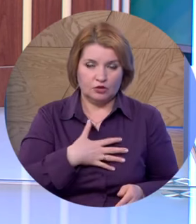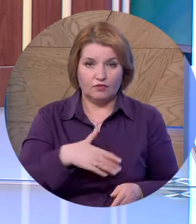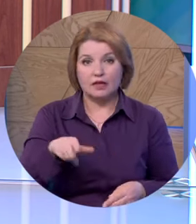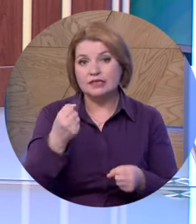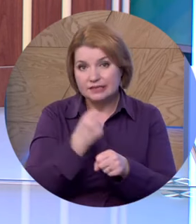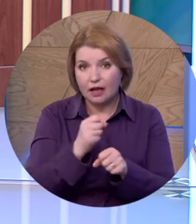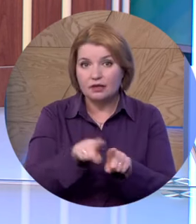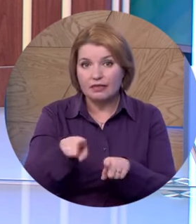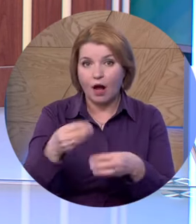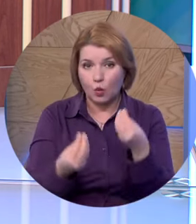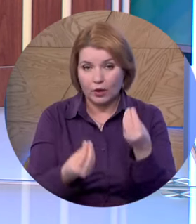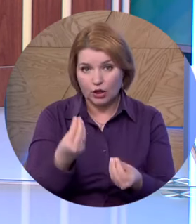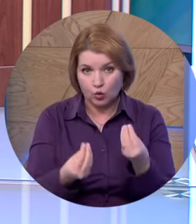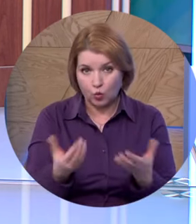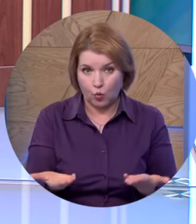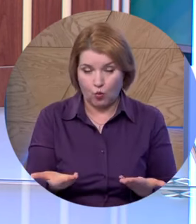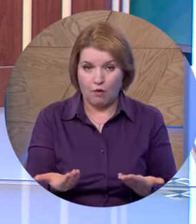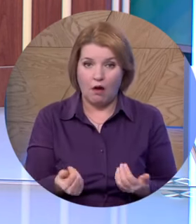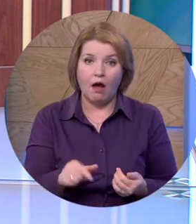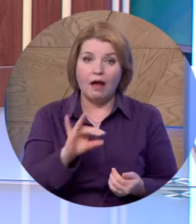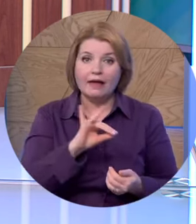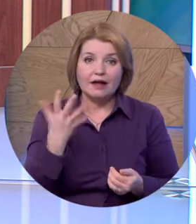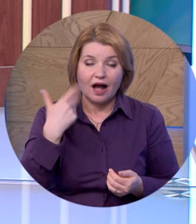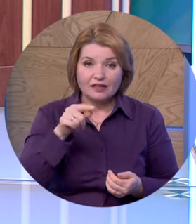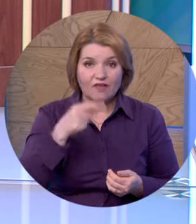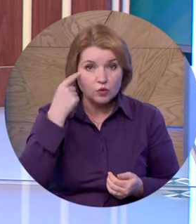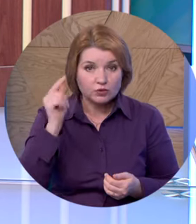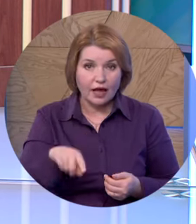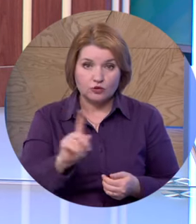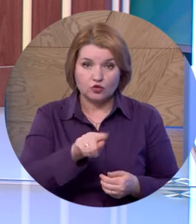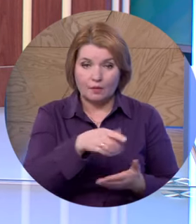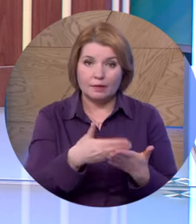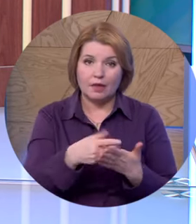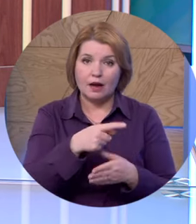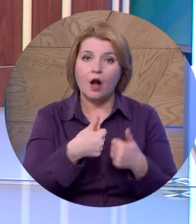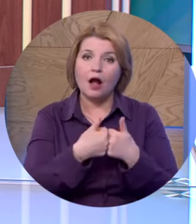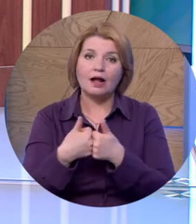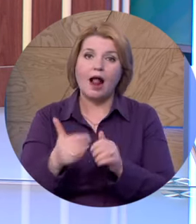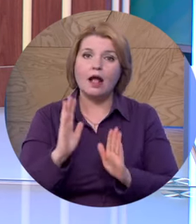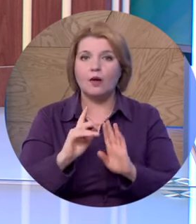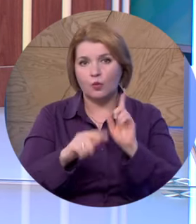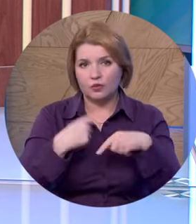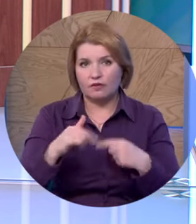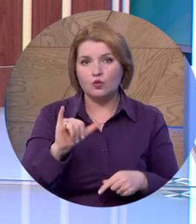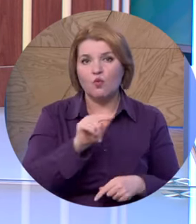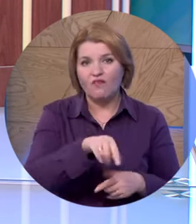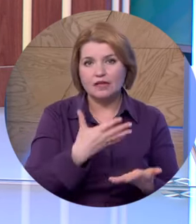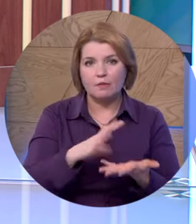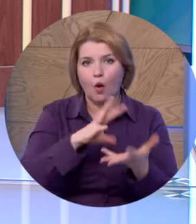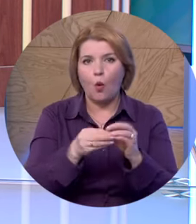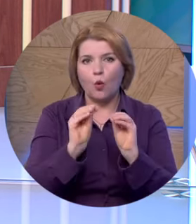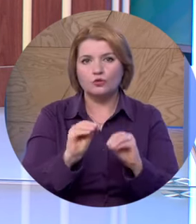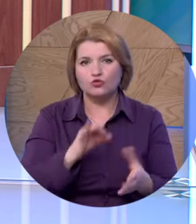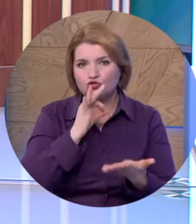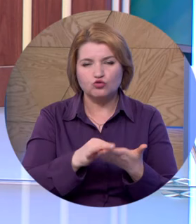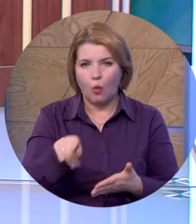когда вы будете предугадывать действия вашей коллеги. И когда вы знаете, что она будет приходить и, например, говорить, а, у вас, как всегда, здесь отчет до конца не доделан, или делать